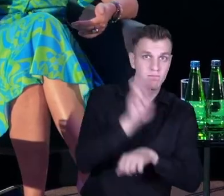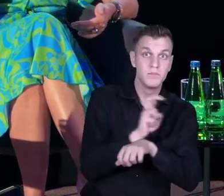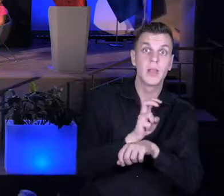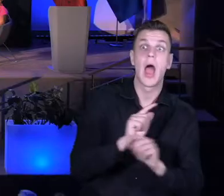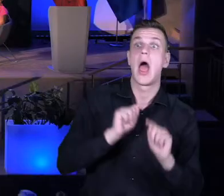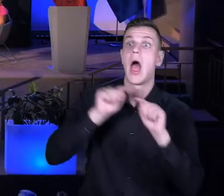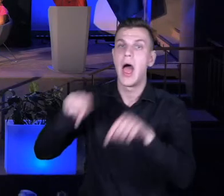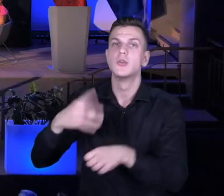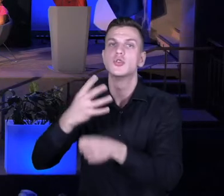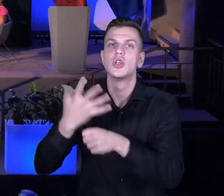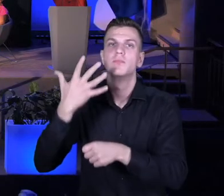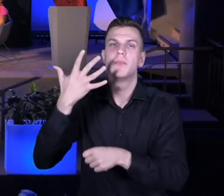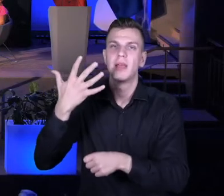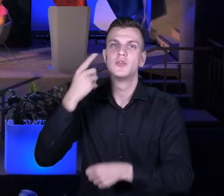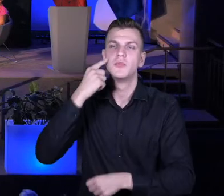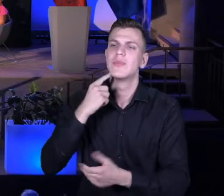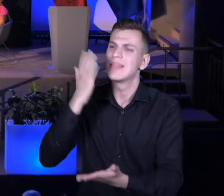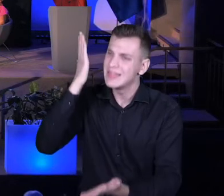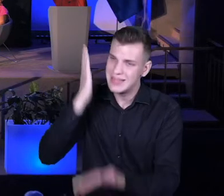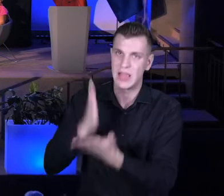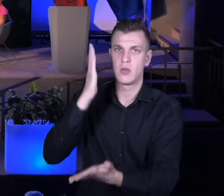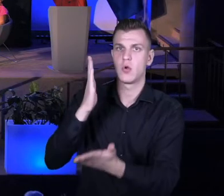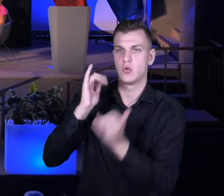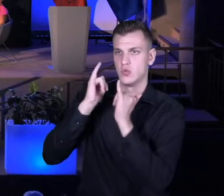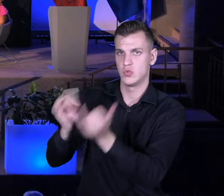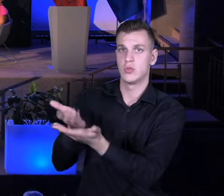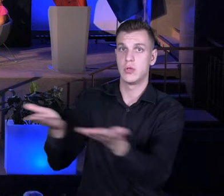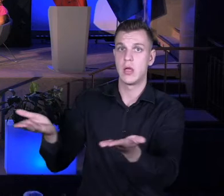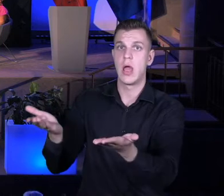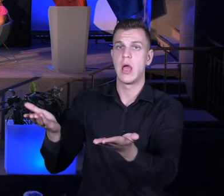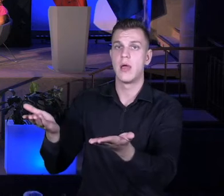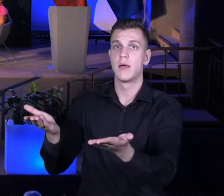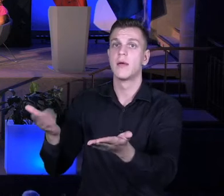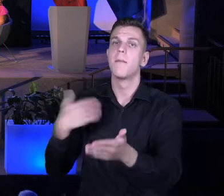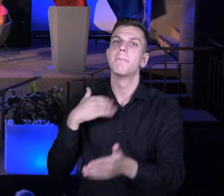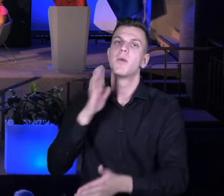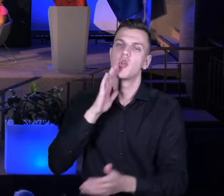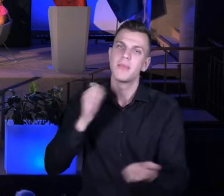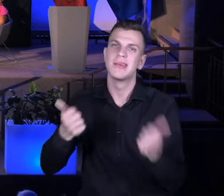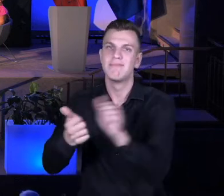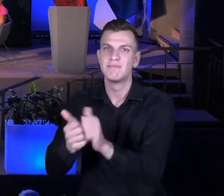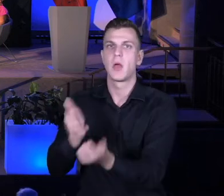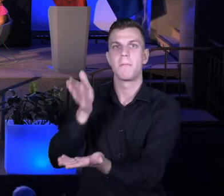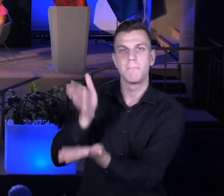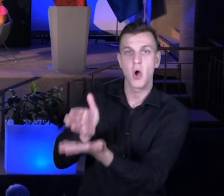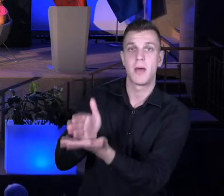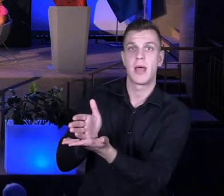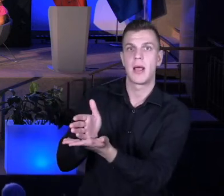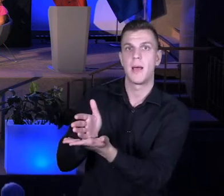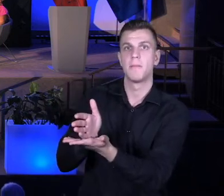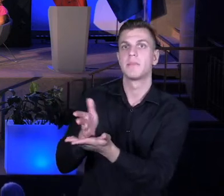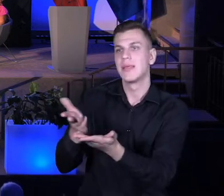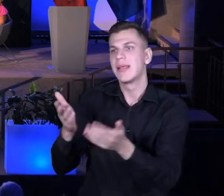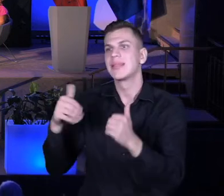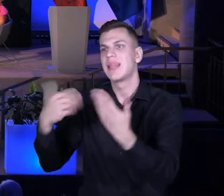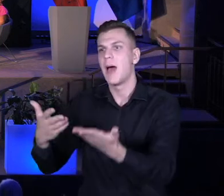uczniom bezpośrednio na lekcji, a tylko im towarzyszyć, pomagać, ukierunkowywać w pewnych działaniach,